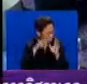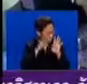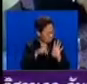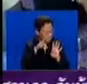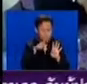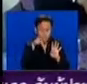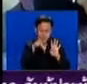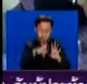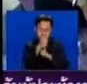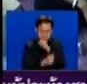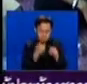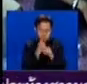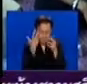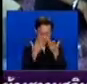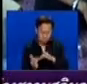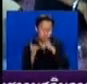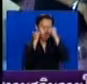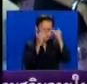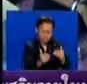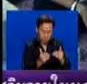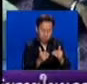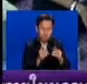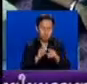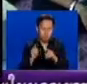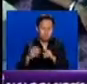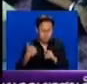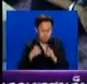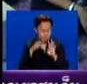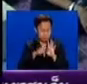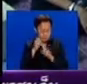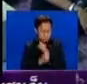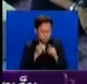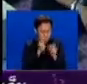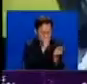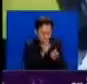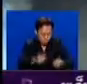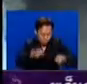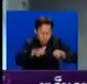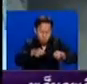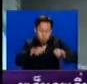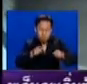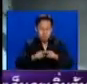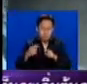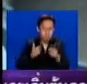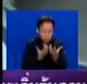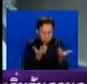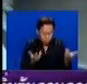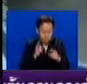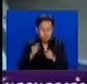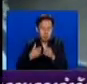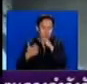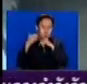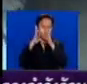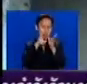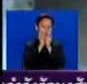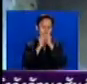ปีและพบภาชนะดินเผาหม้อ3ขาที่สื่อถึงวัฒนธรรมที่เคยรุ่งเรืองในสมัยนั้นและ